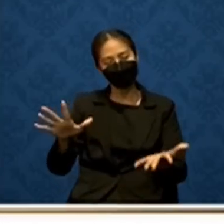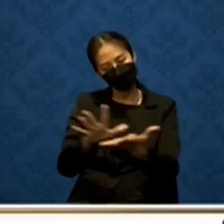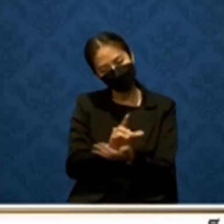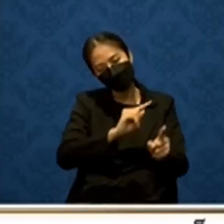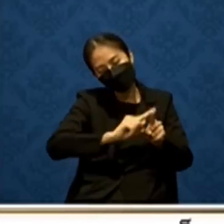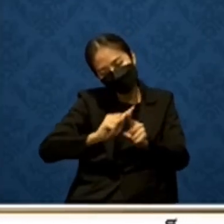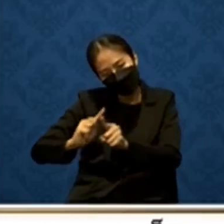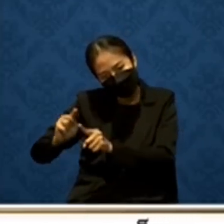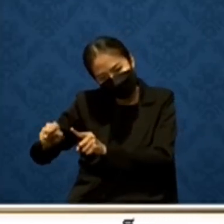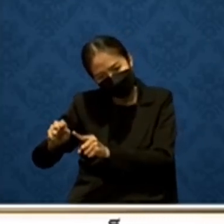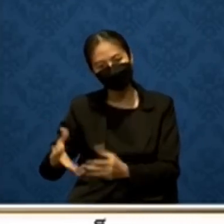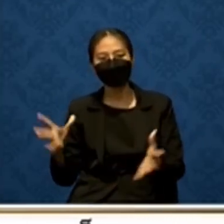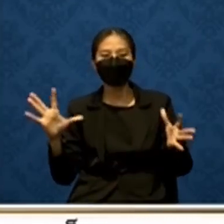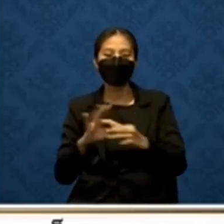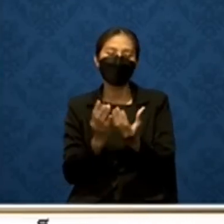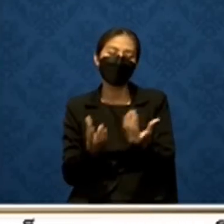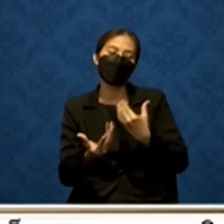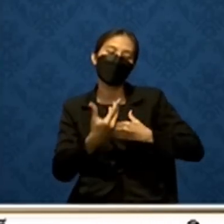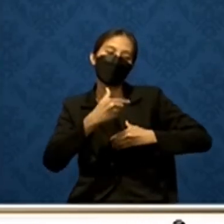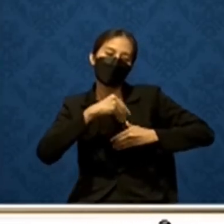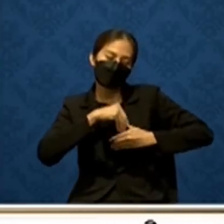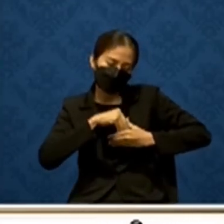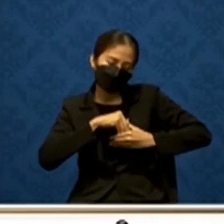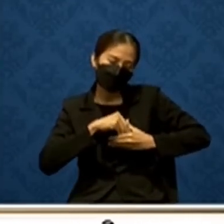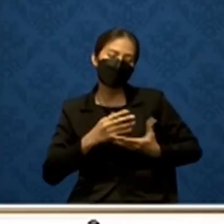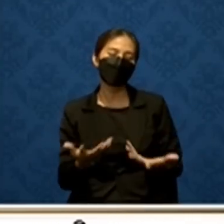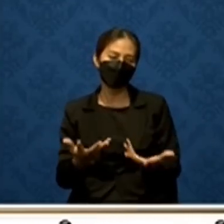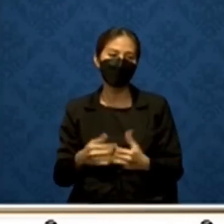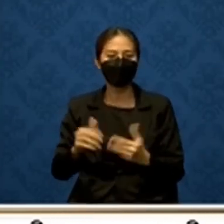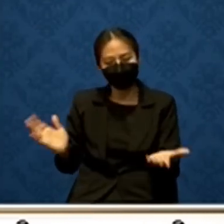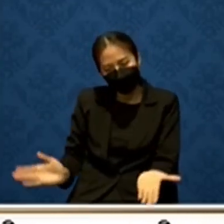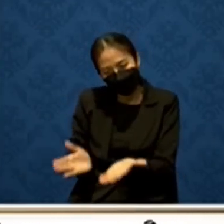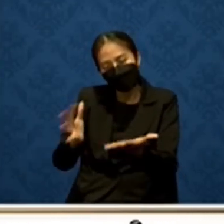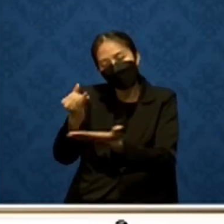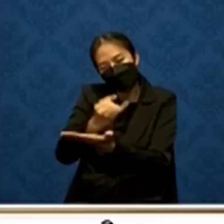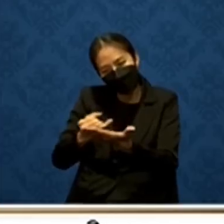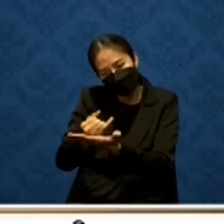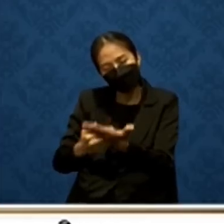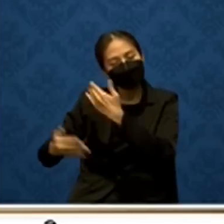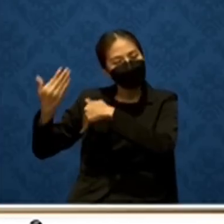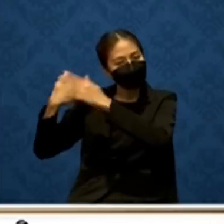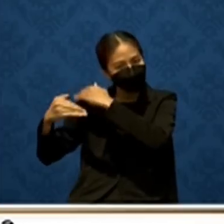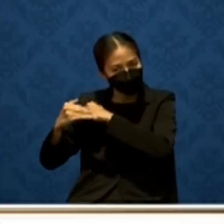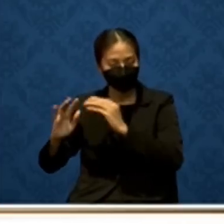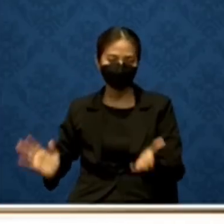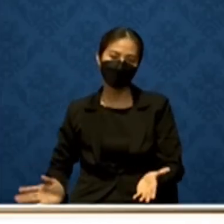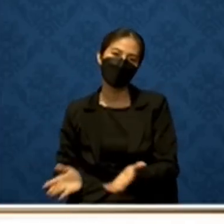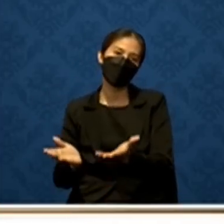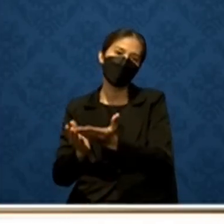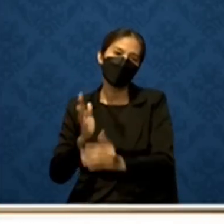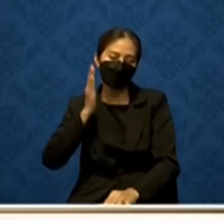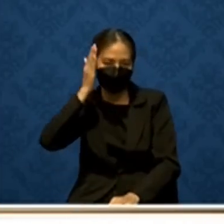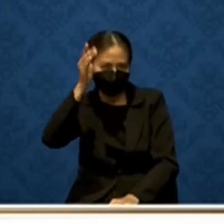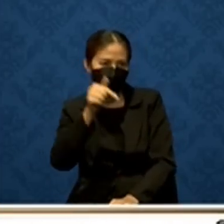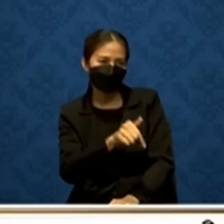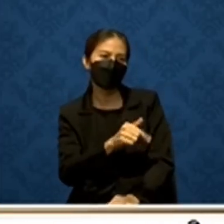ฒนธรมเปเรองเกี่วกับสีละธรรม คุณธรรม จริยะธรรมเปนเรองการอนุรัษ สละปะ วัฒนธรรมจงเสิม Short Power ในาคตมี